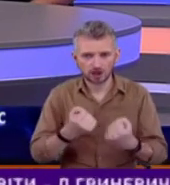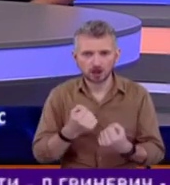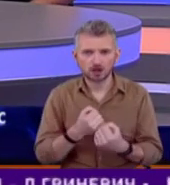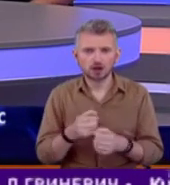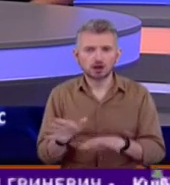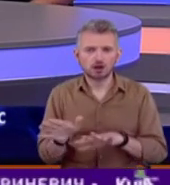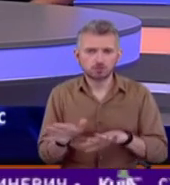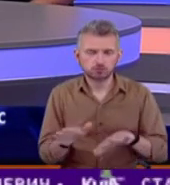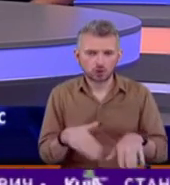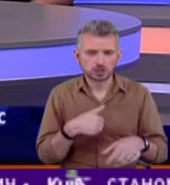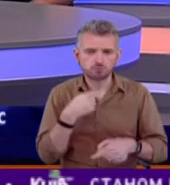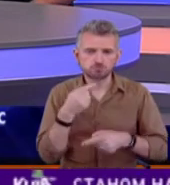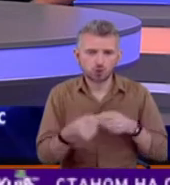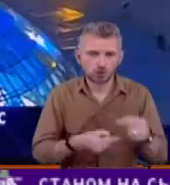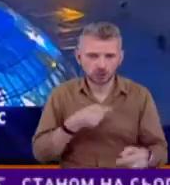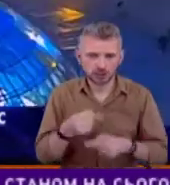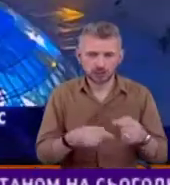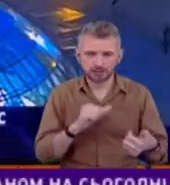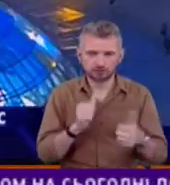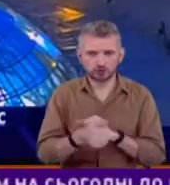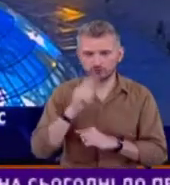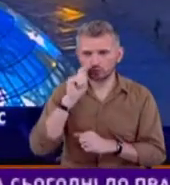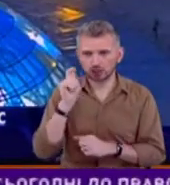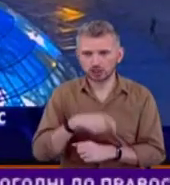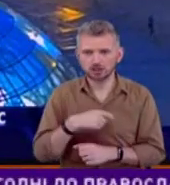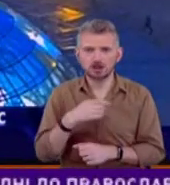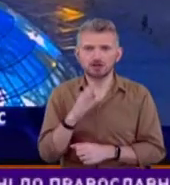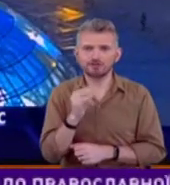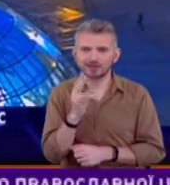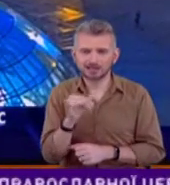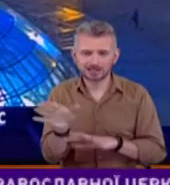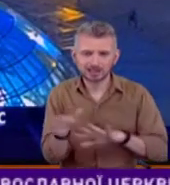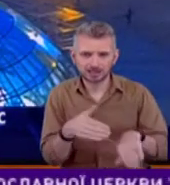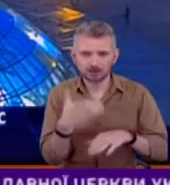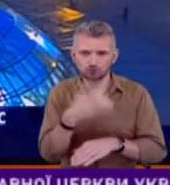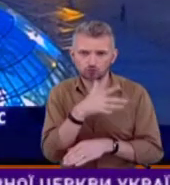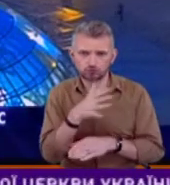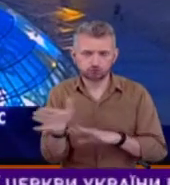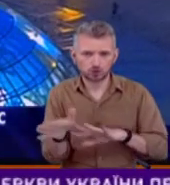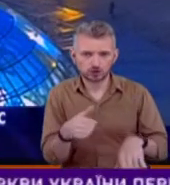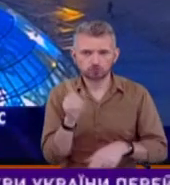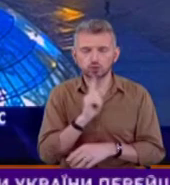пройде покоління змінюється в Україні, віки минуть, допоки почнуть